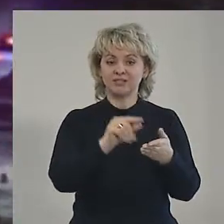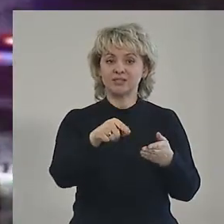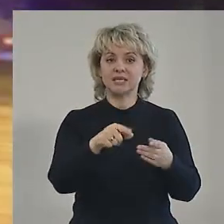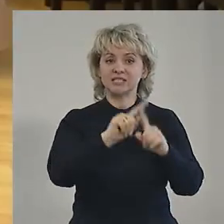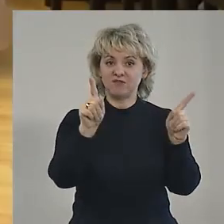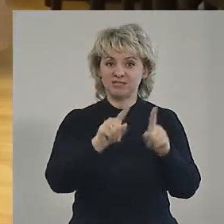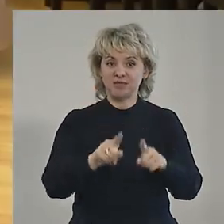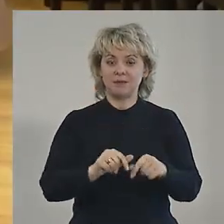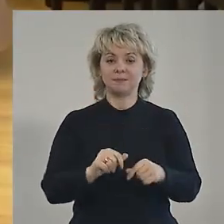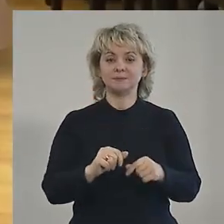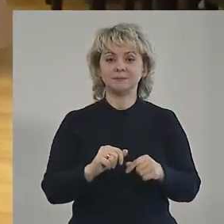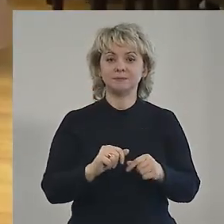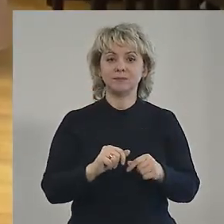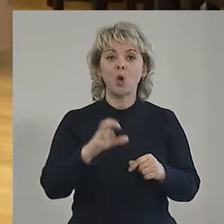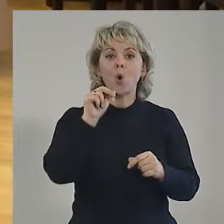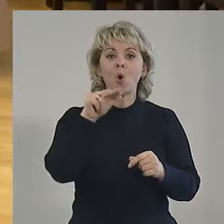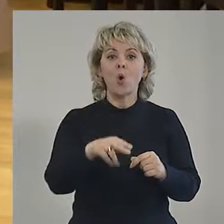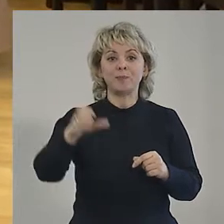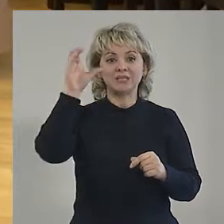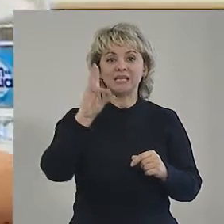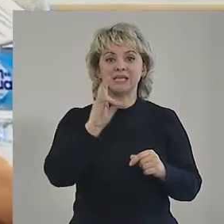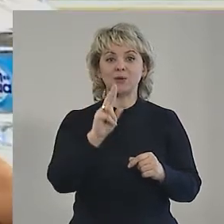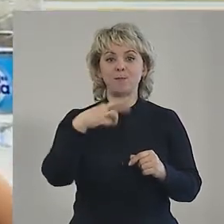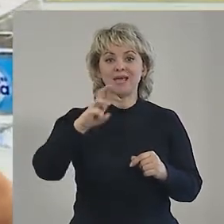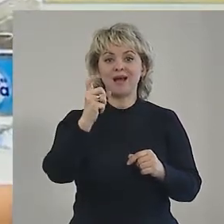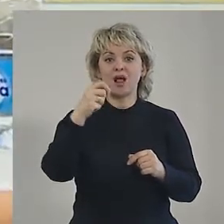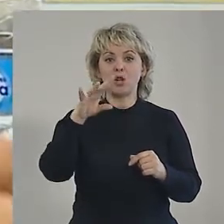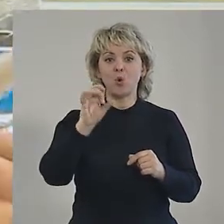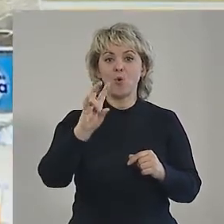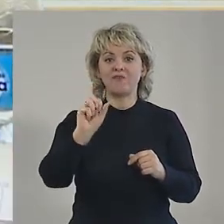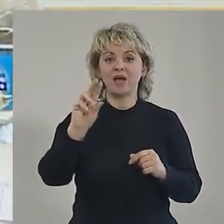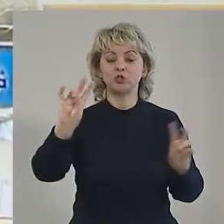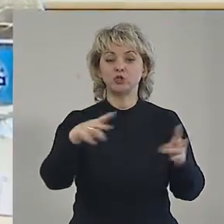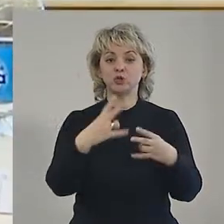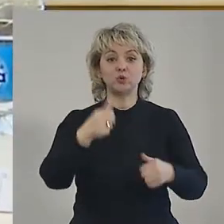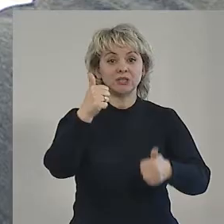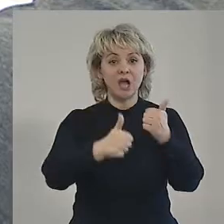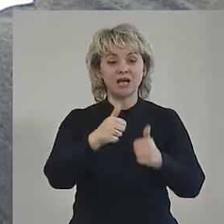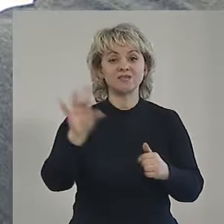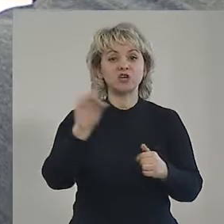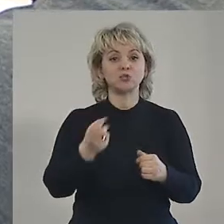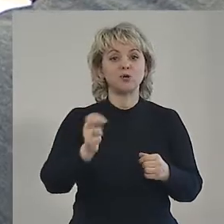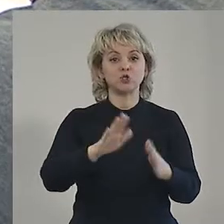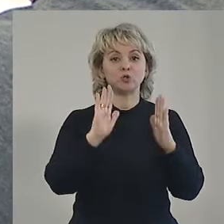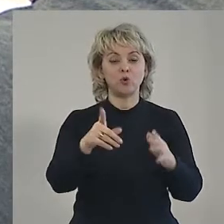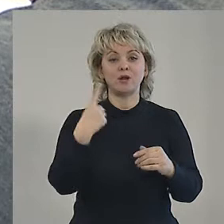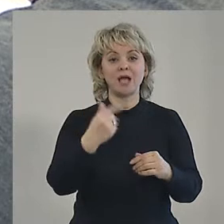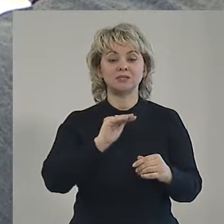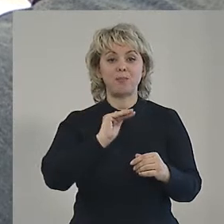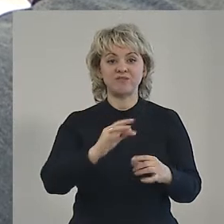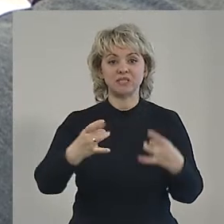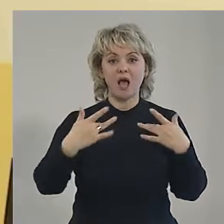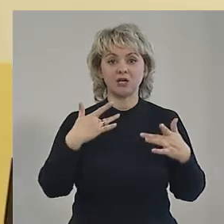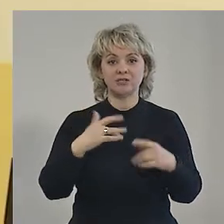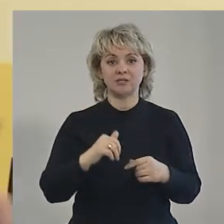звезда. Опыт Академии Никиты Михалкова не нужен. На кастинг в Ростове с утра пришел лишь один